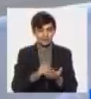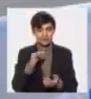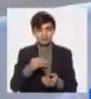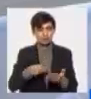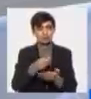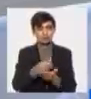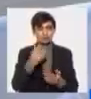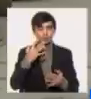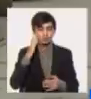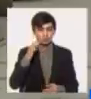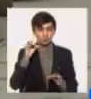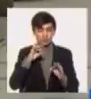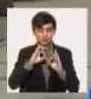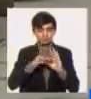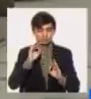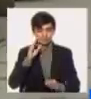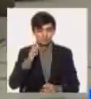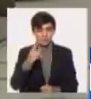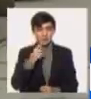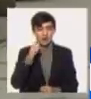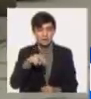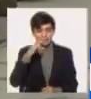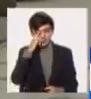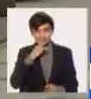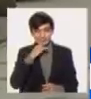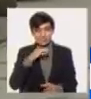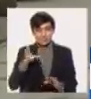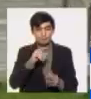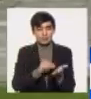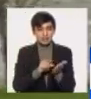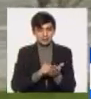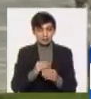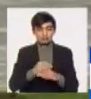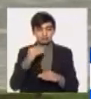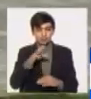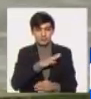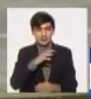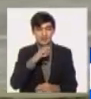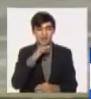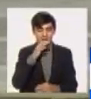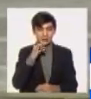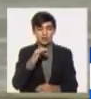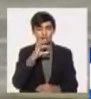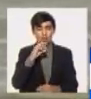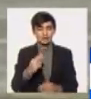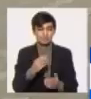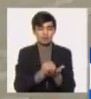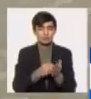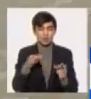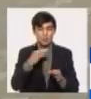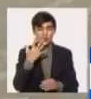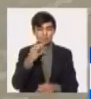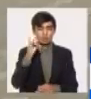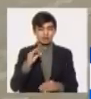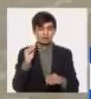Исюмбаева. С 1 апреля казахстанцам повысили пенсии по возрасту и социальные пособия. Надбавка составила